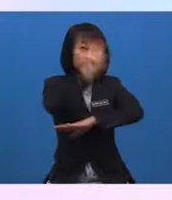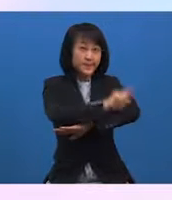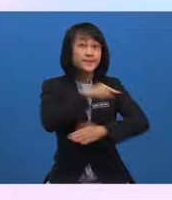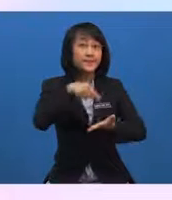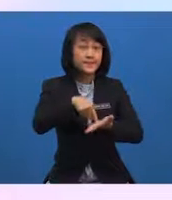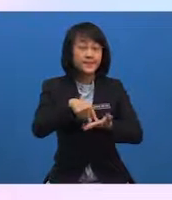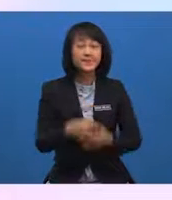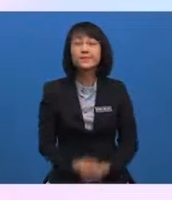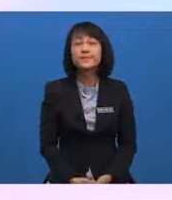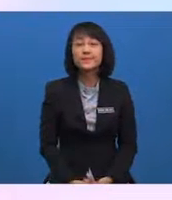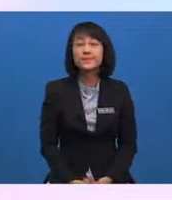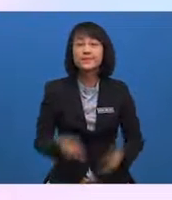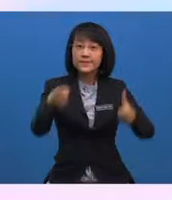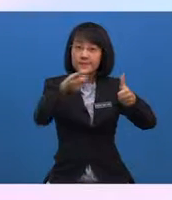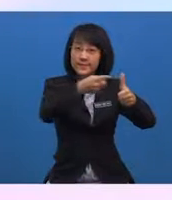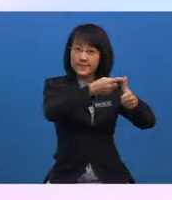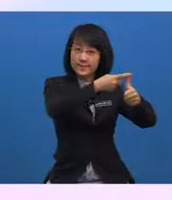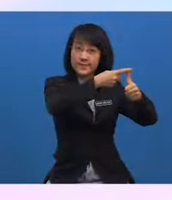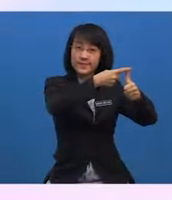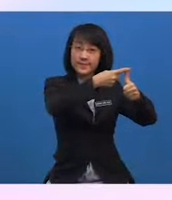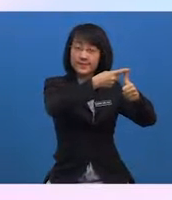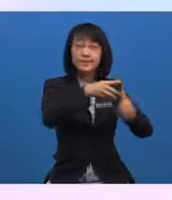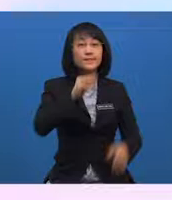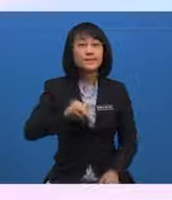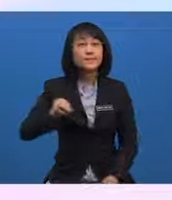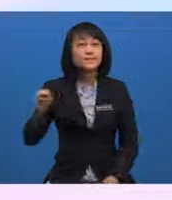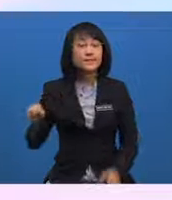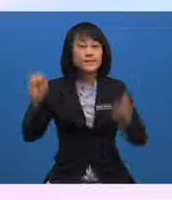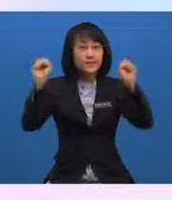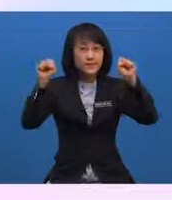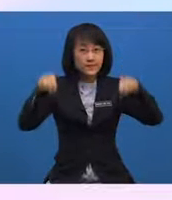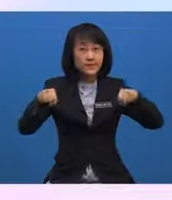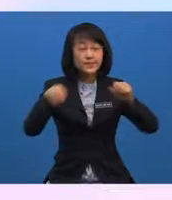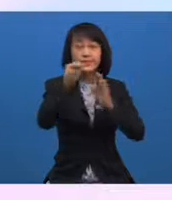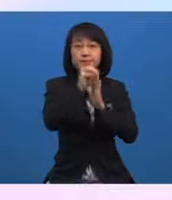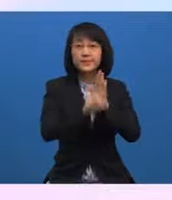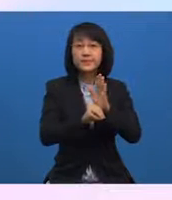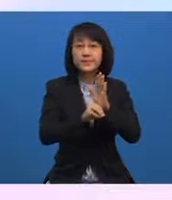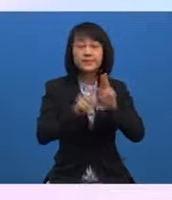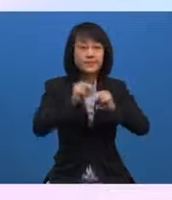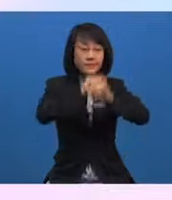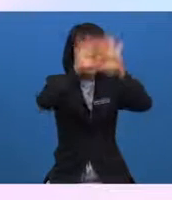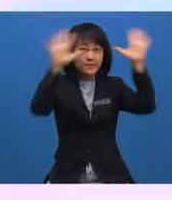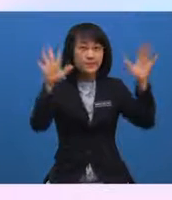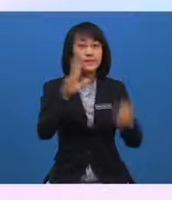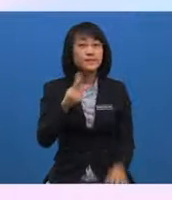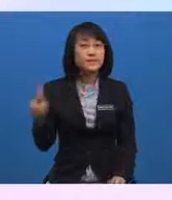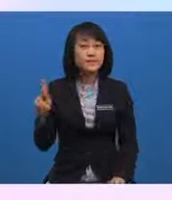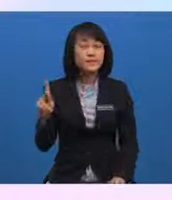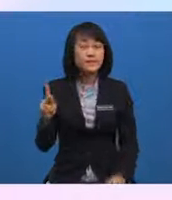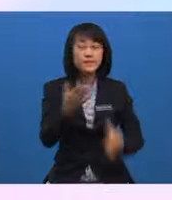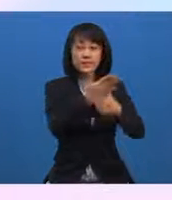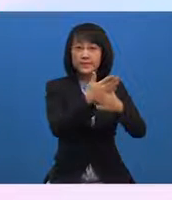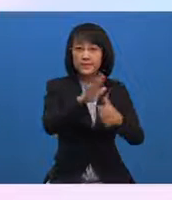Iaitu, objektif pertama, murid-murid berupaya menyatakan bahagian-bahagian pada tumbuhan